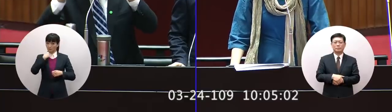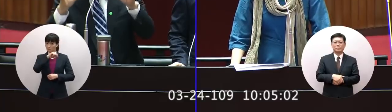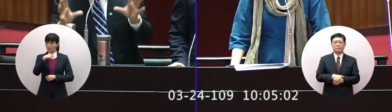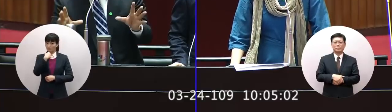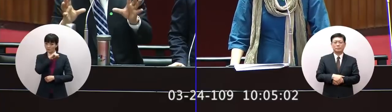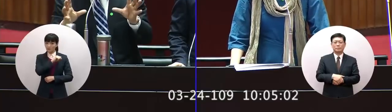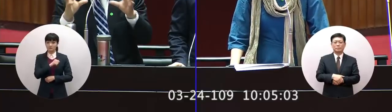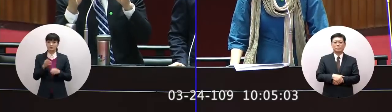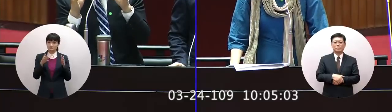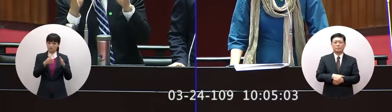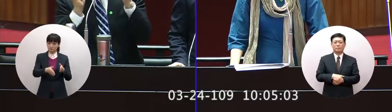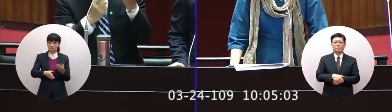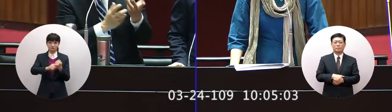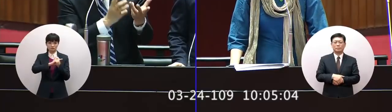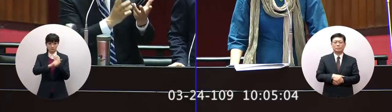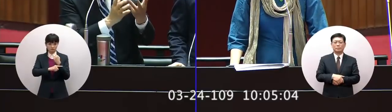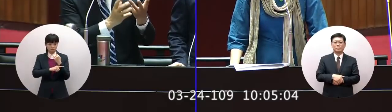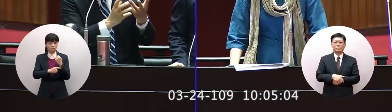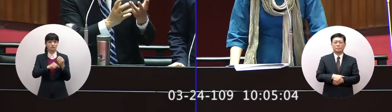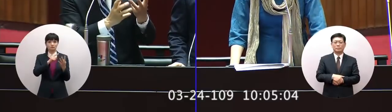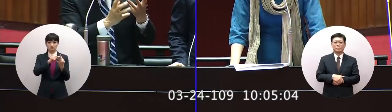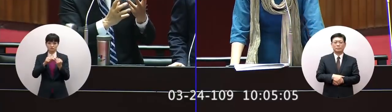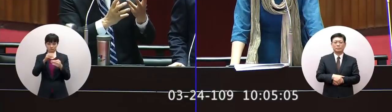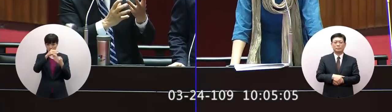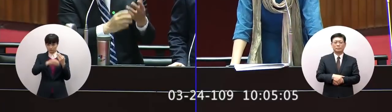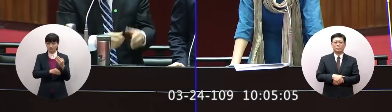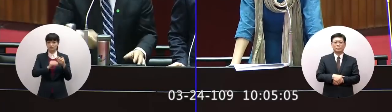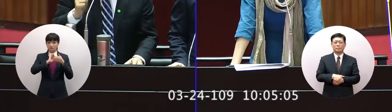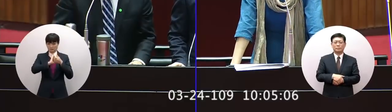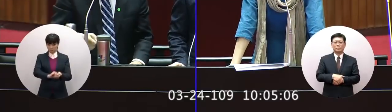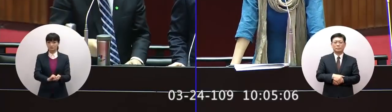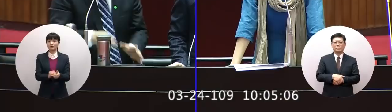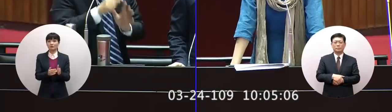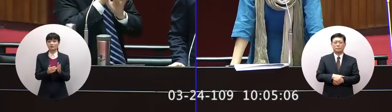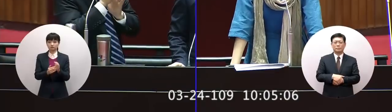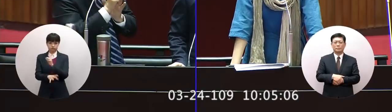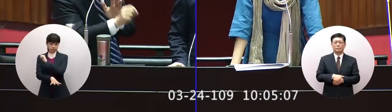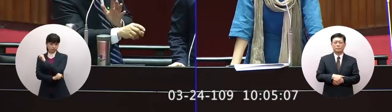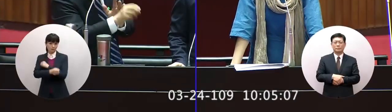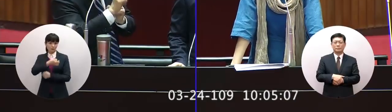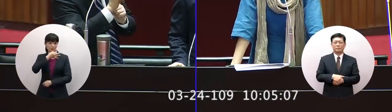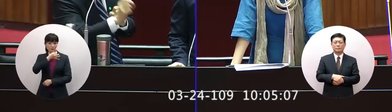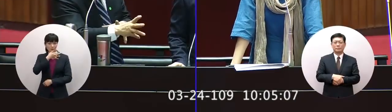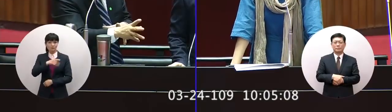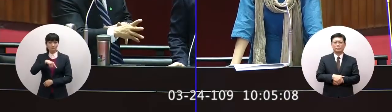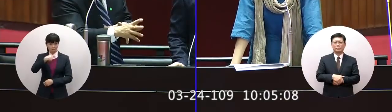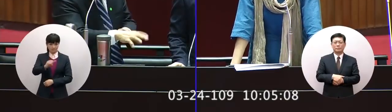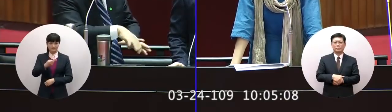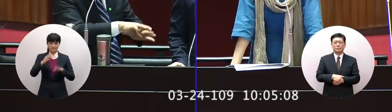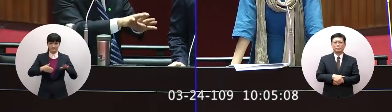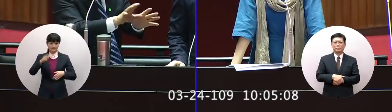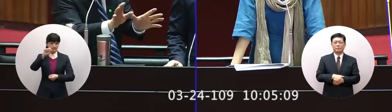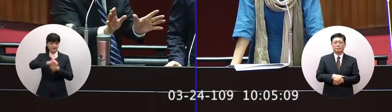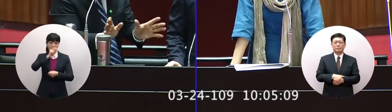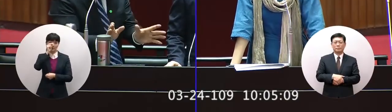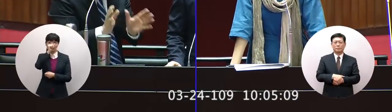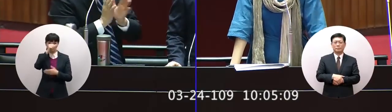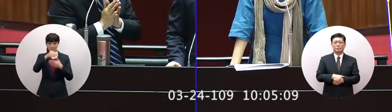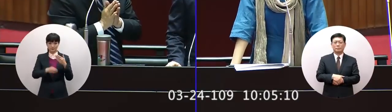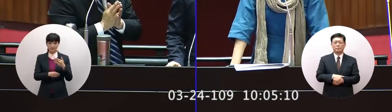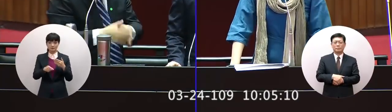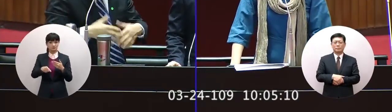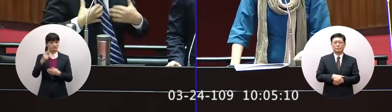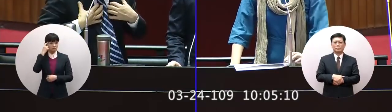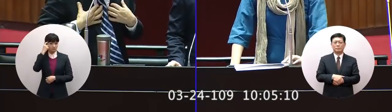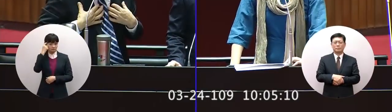当程度的法律基础。那这一次我们更加上特别条例，所以其实法